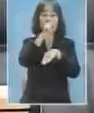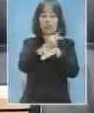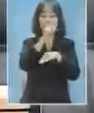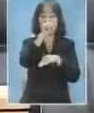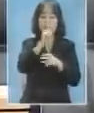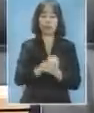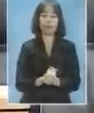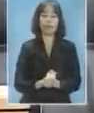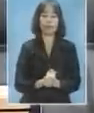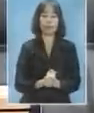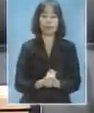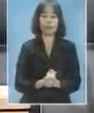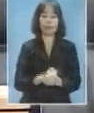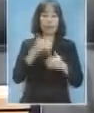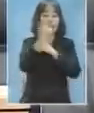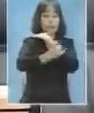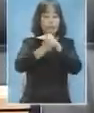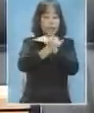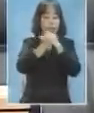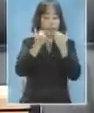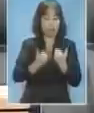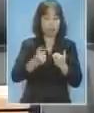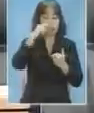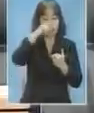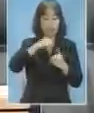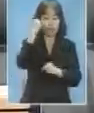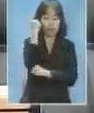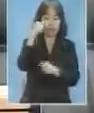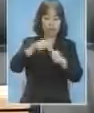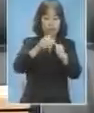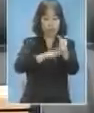าประเทศนี้ยากจนล้าหลังมานานแล้วครับ